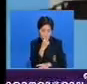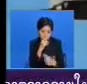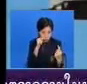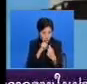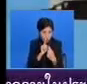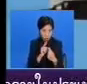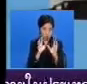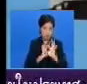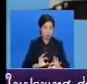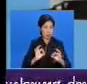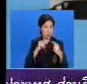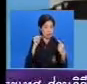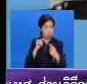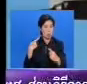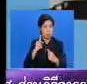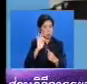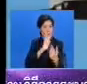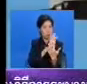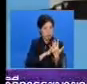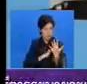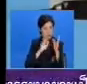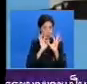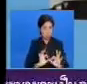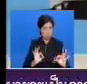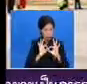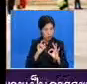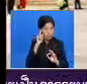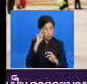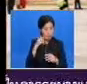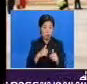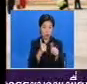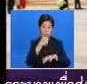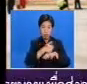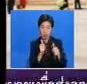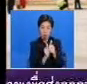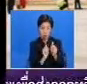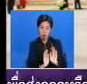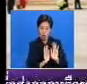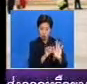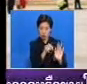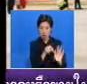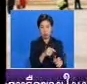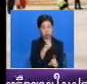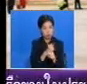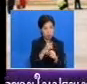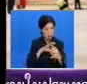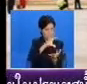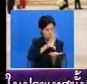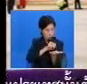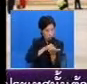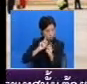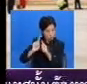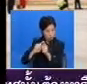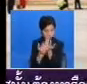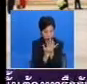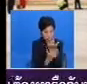โดยยึดประโยชน์ของประเทศชาติเป็นหลักนอกจากนี้ยังได้มอบหมายให้ผู้ช่วยรัฐมนตรีว่าการกระทรวงอุตสาหกรรมรวบรวมข้อมูลประกอบว่าห